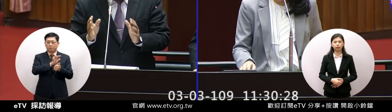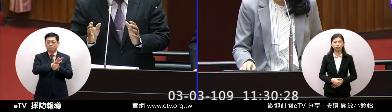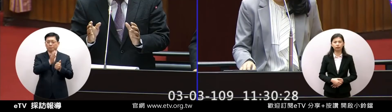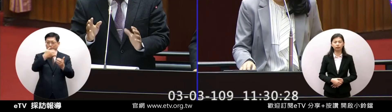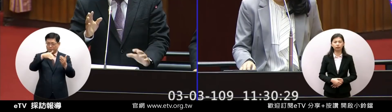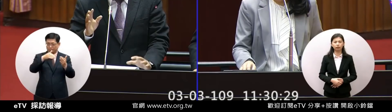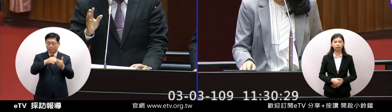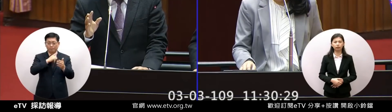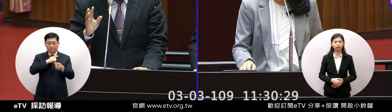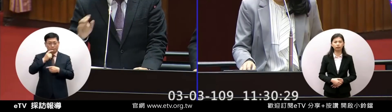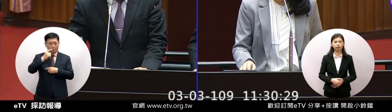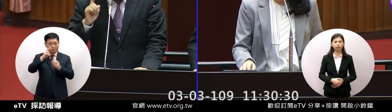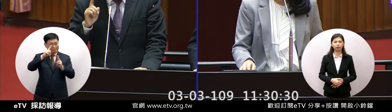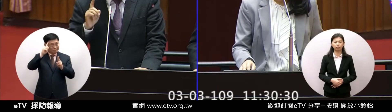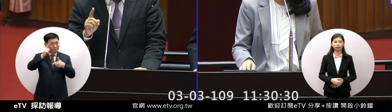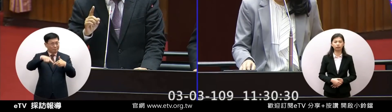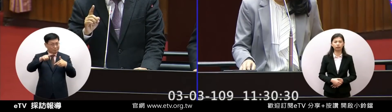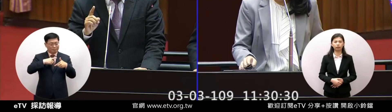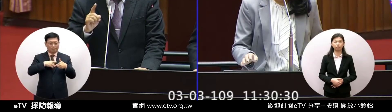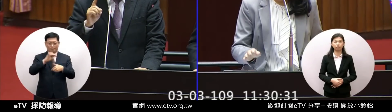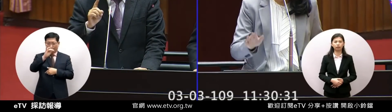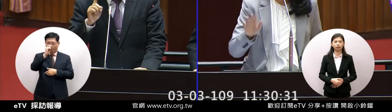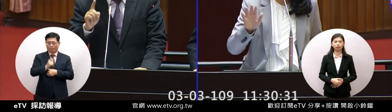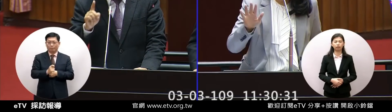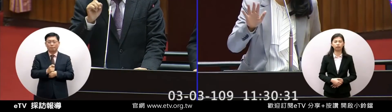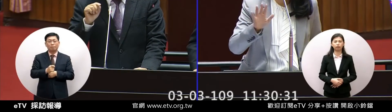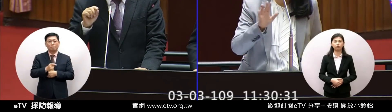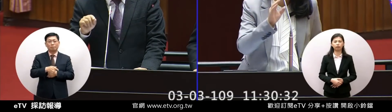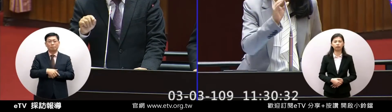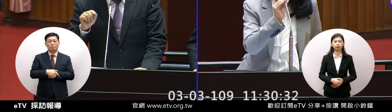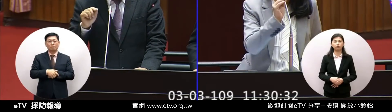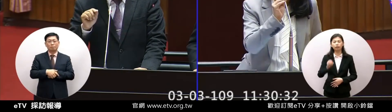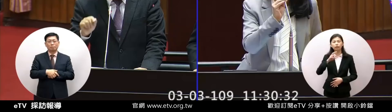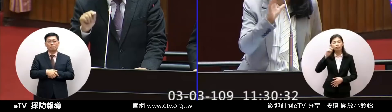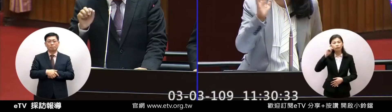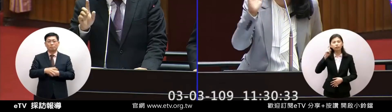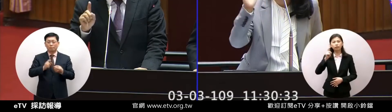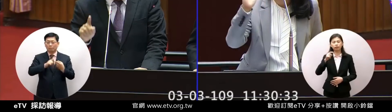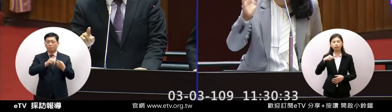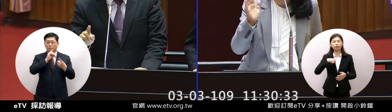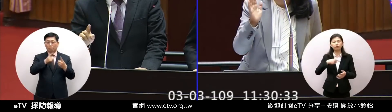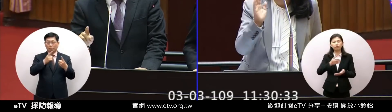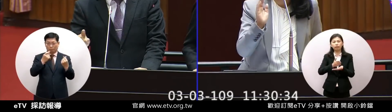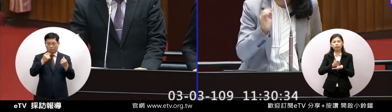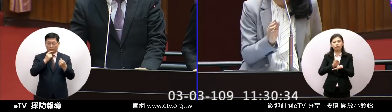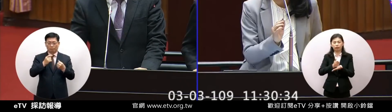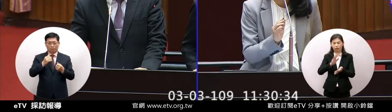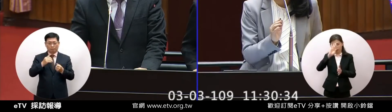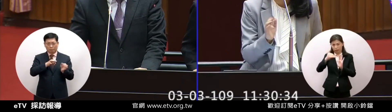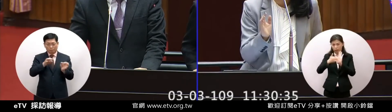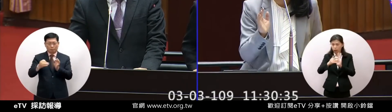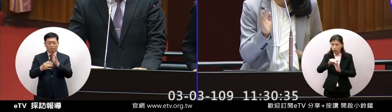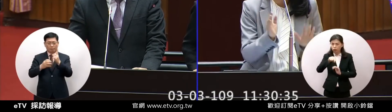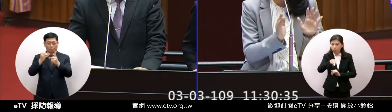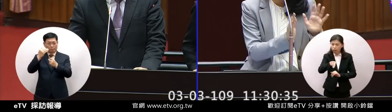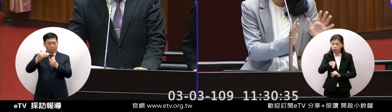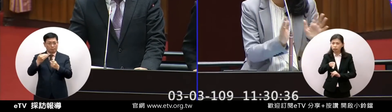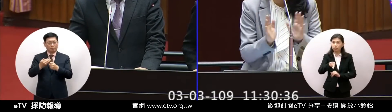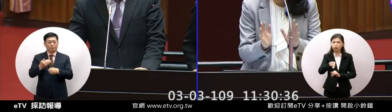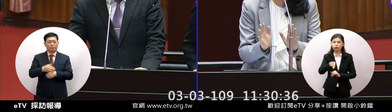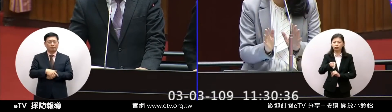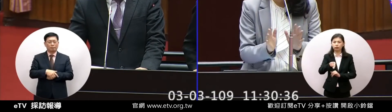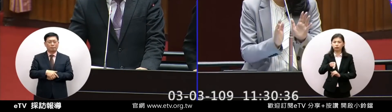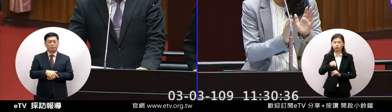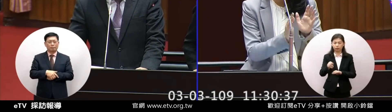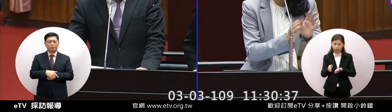园智慧校园的这个预算啊，将近100亿，那这个执行也到，对对，也到109年。 现在这个防疫物资的部分哈，就是防